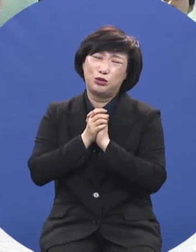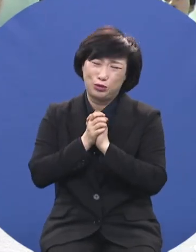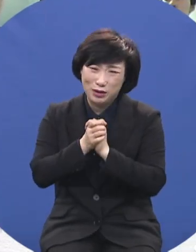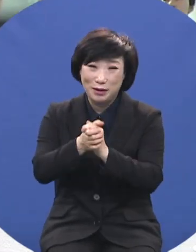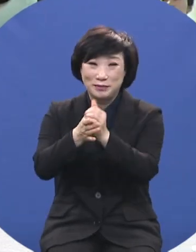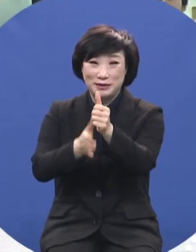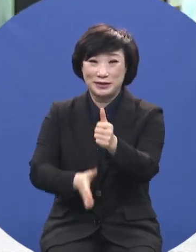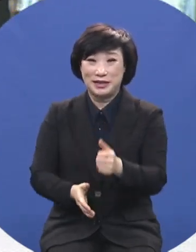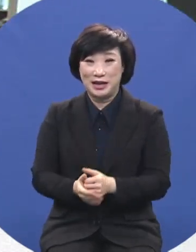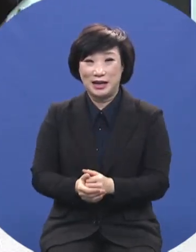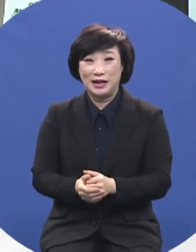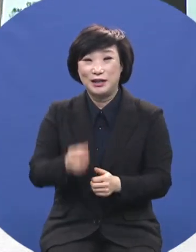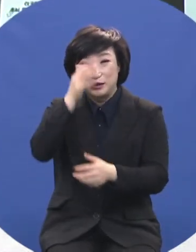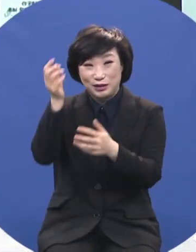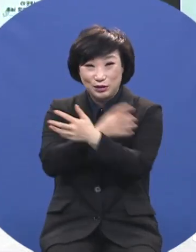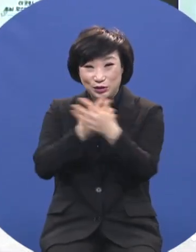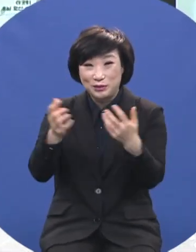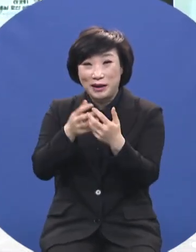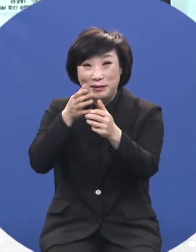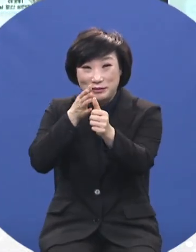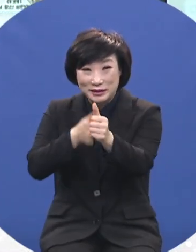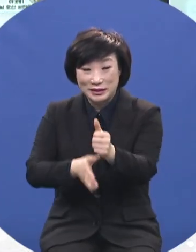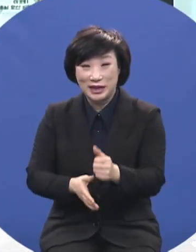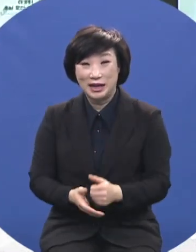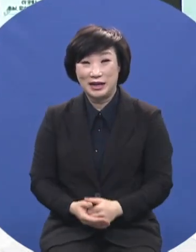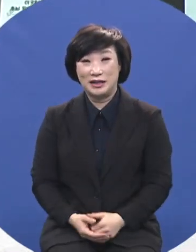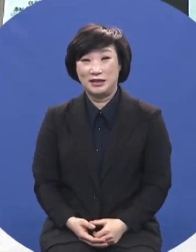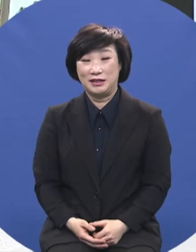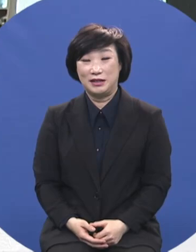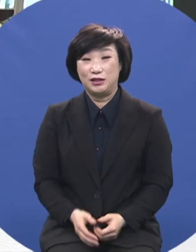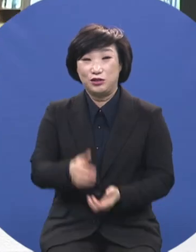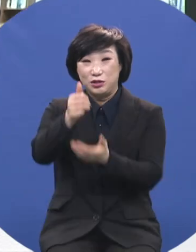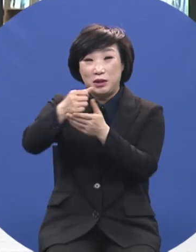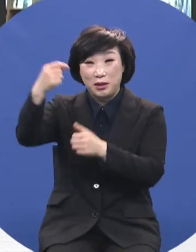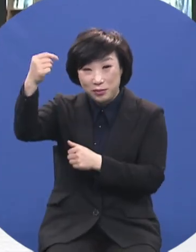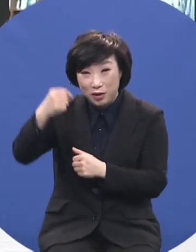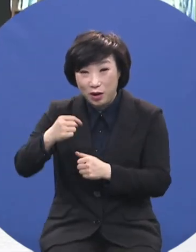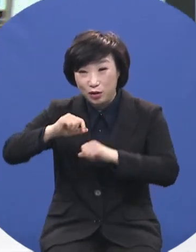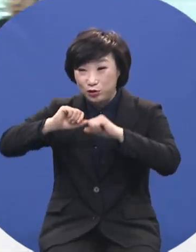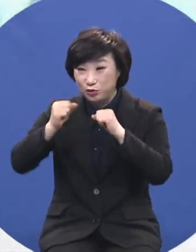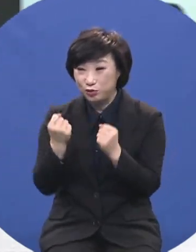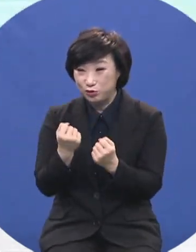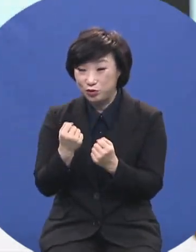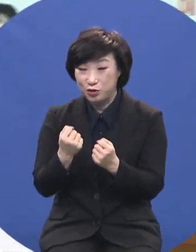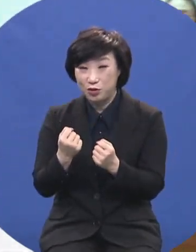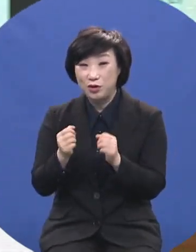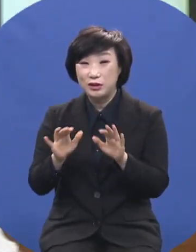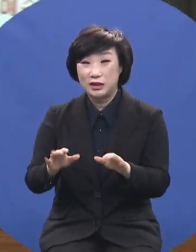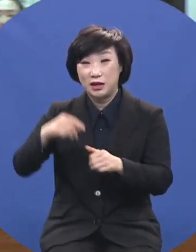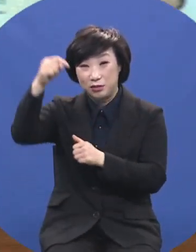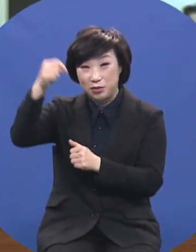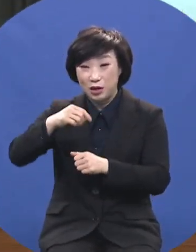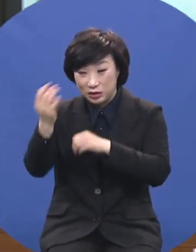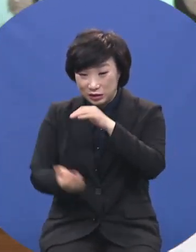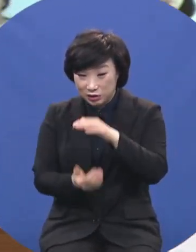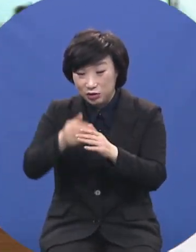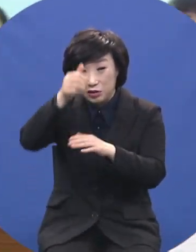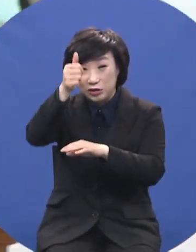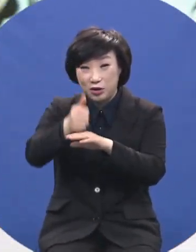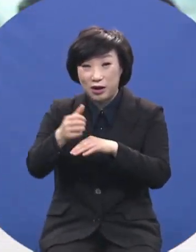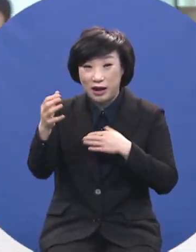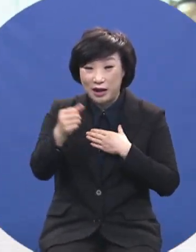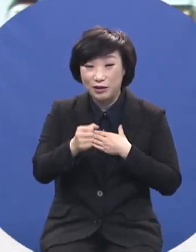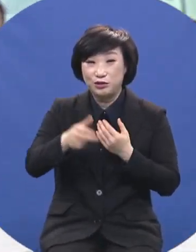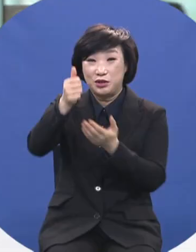기도하자. 성령 충만하자. 주님의 명령에 순종하여 명령을 이루는 작품을 들고